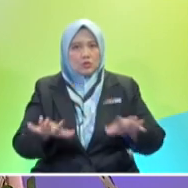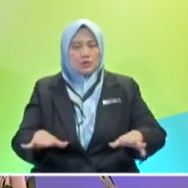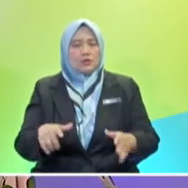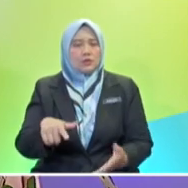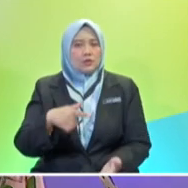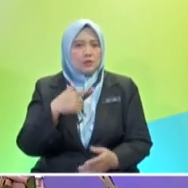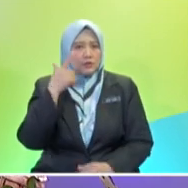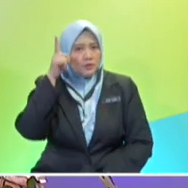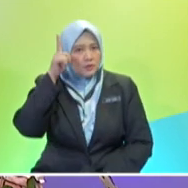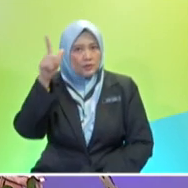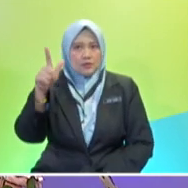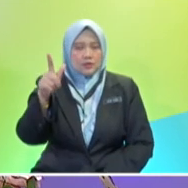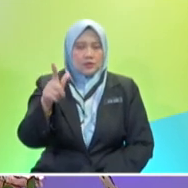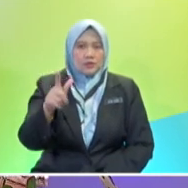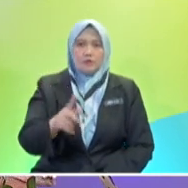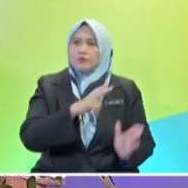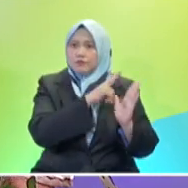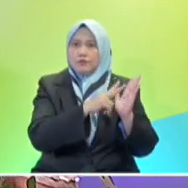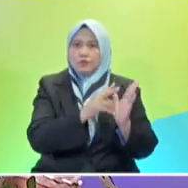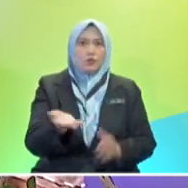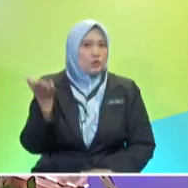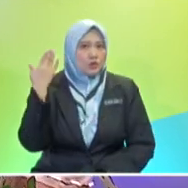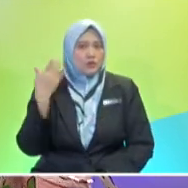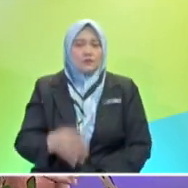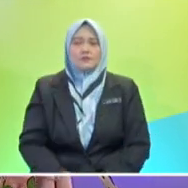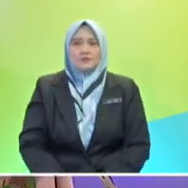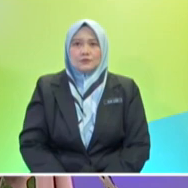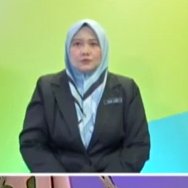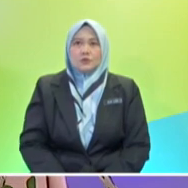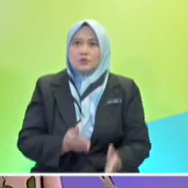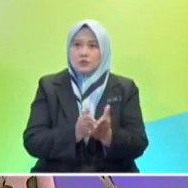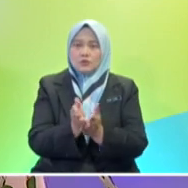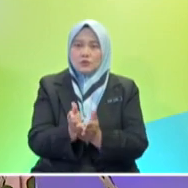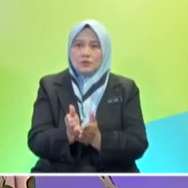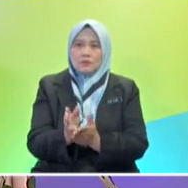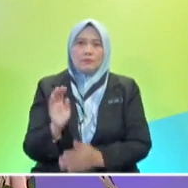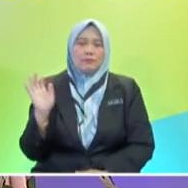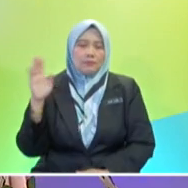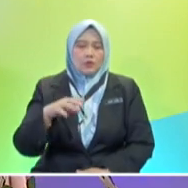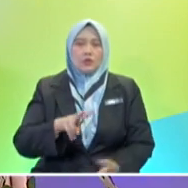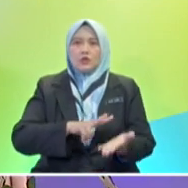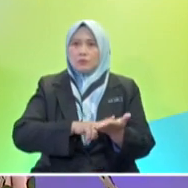Ya. Baik, seterusnya mari kita baca semula